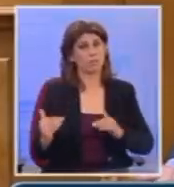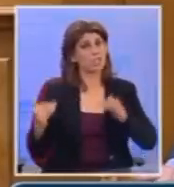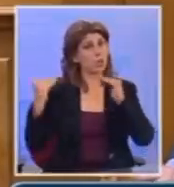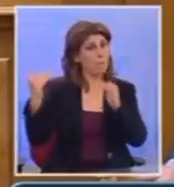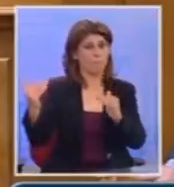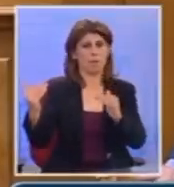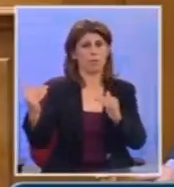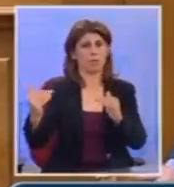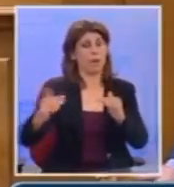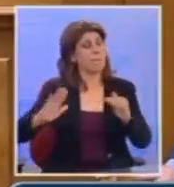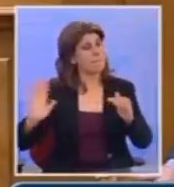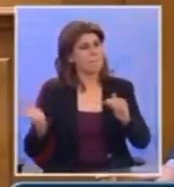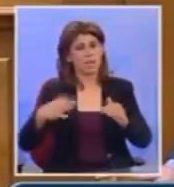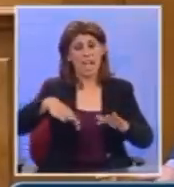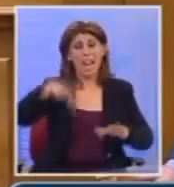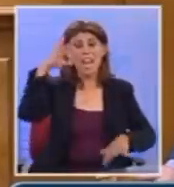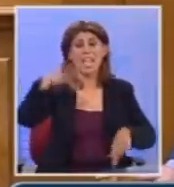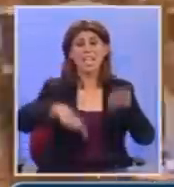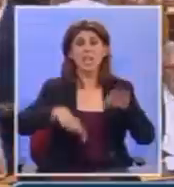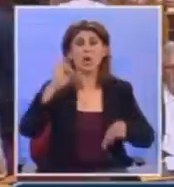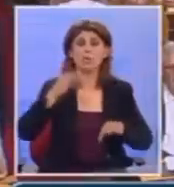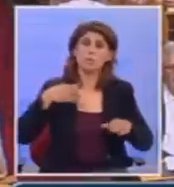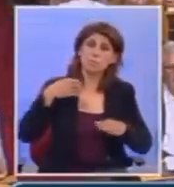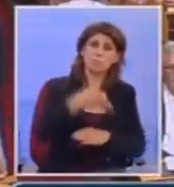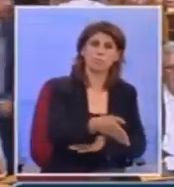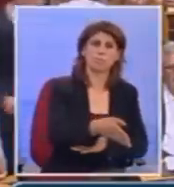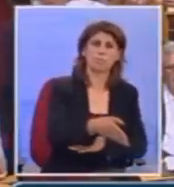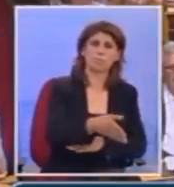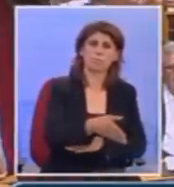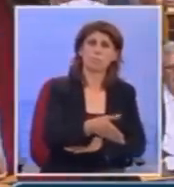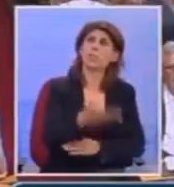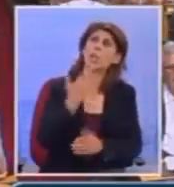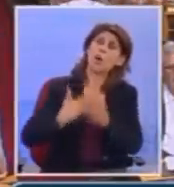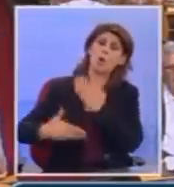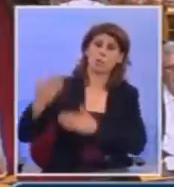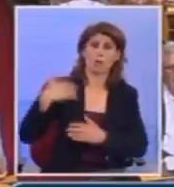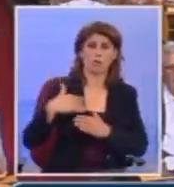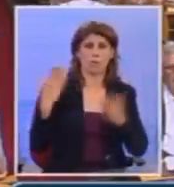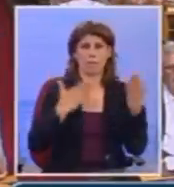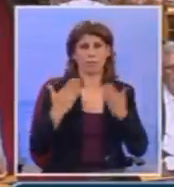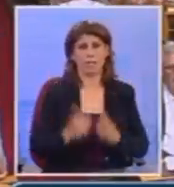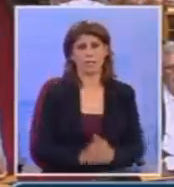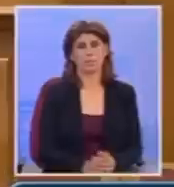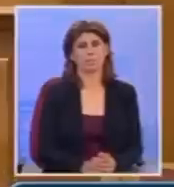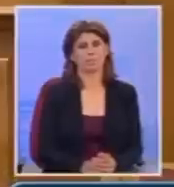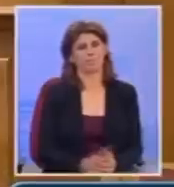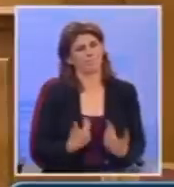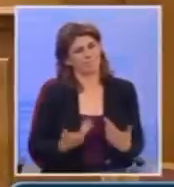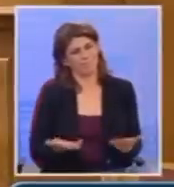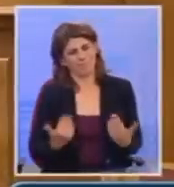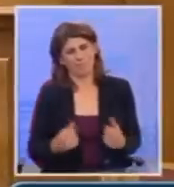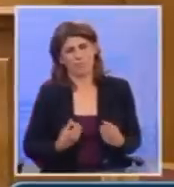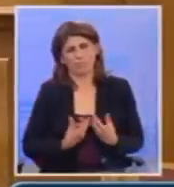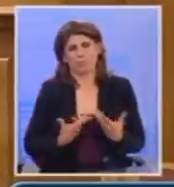επίπεδου, παρότι με κλήρωση εισάγονταν εκεί για όλα τα προηγούμενα χρόνια οι μαθητές. Δεν έχουμε λοιπόν πρόθεση